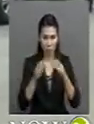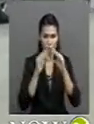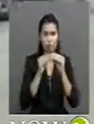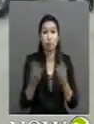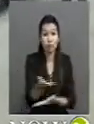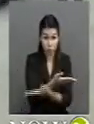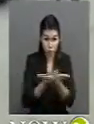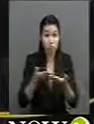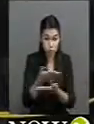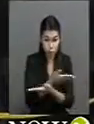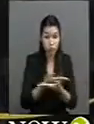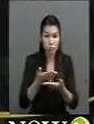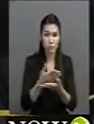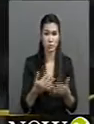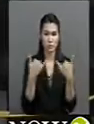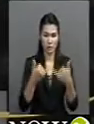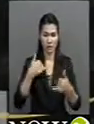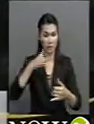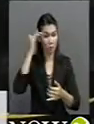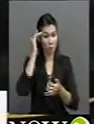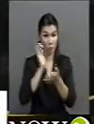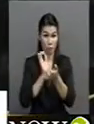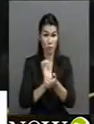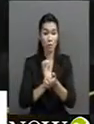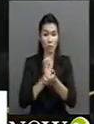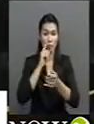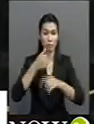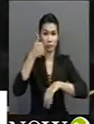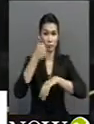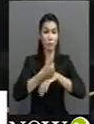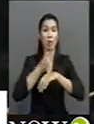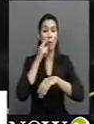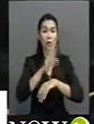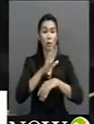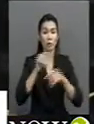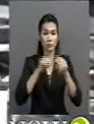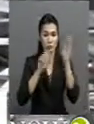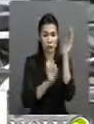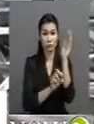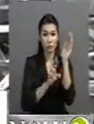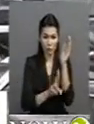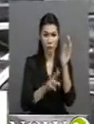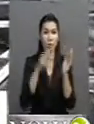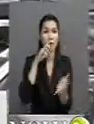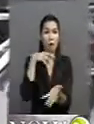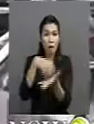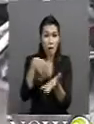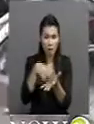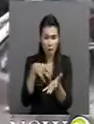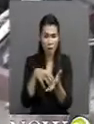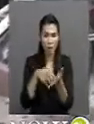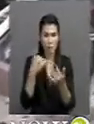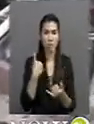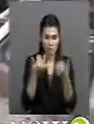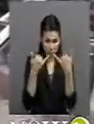คดีครับโดยทางพลตำรวจตีอภิชาติบุญศรีโรจน์ผู้บังคับการตำรวจภูธรจังหวัดสุราษฎร์ธานีก็บอกว่าจากรายงาน